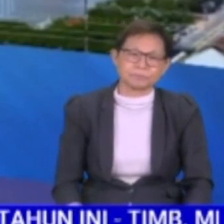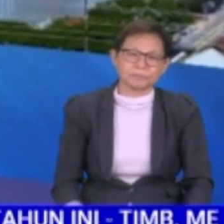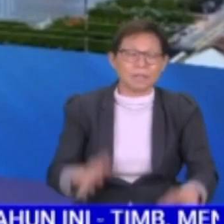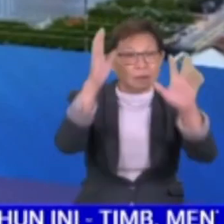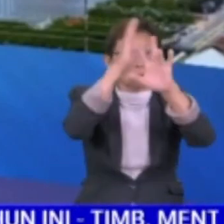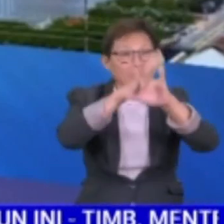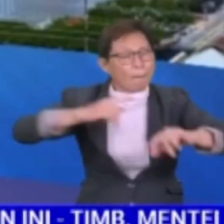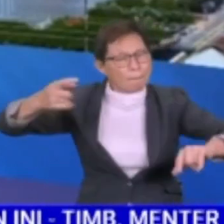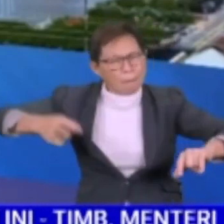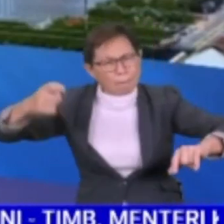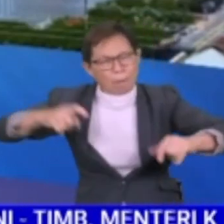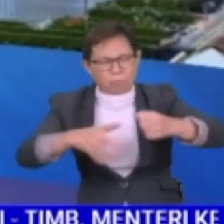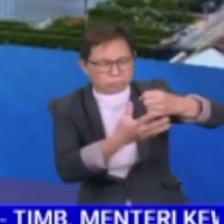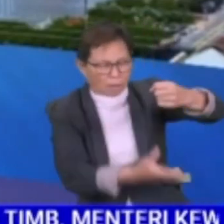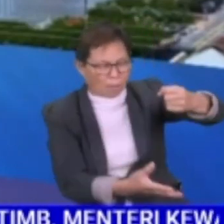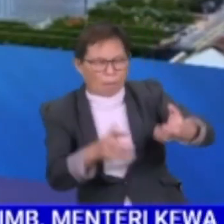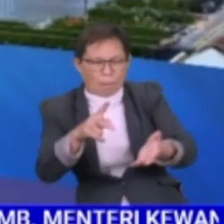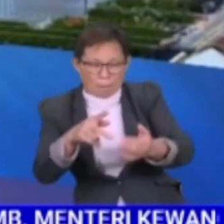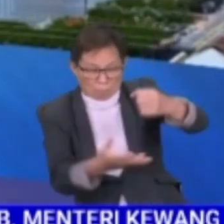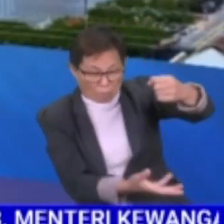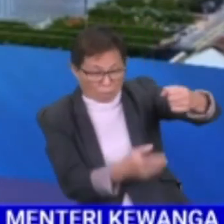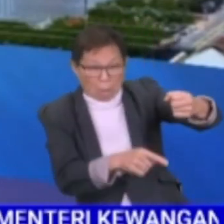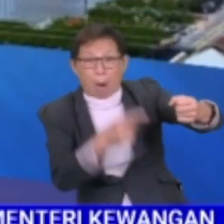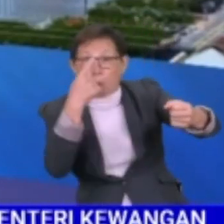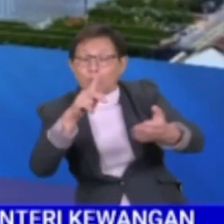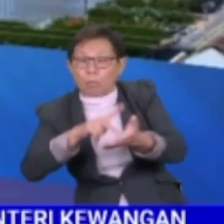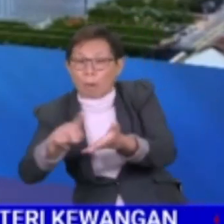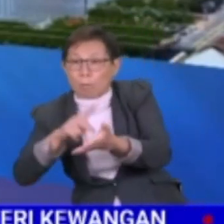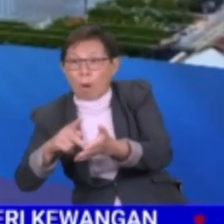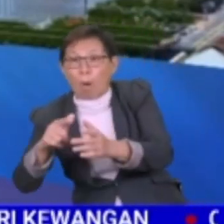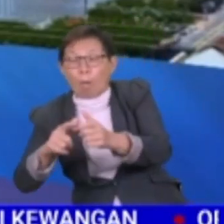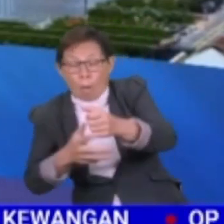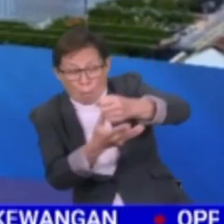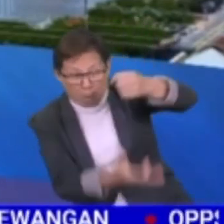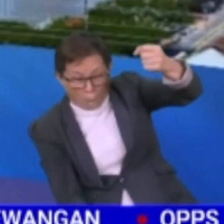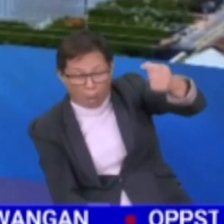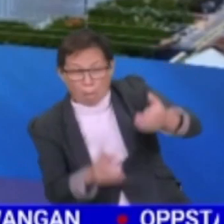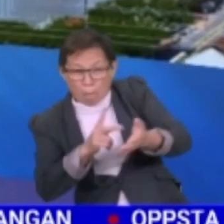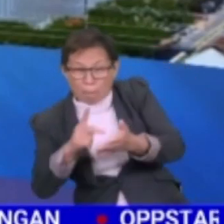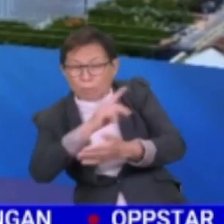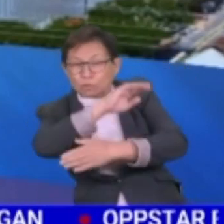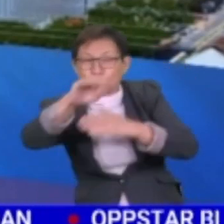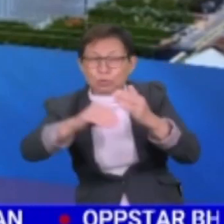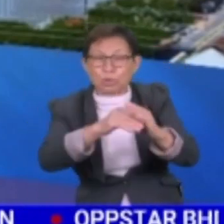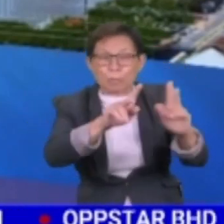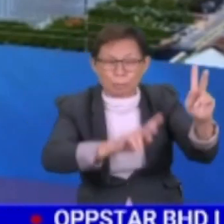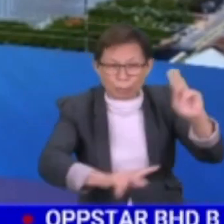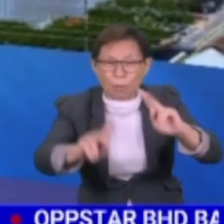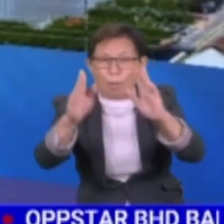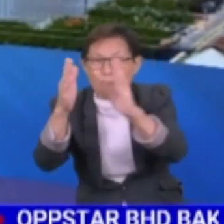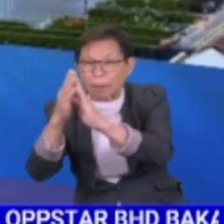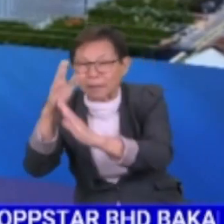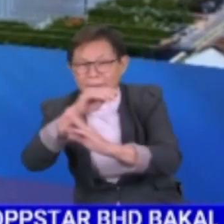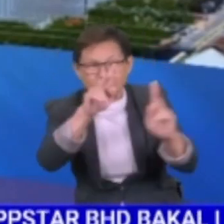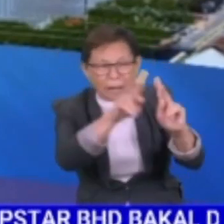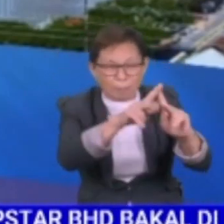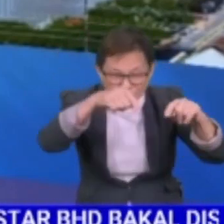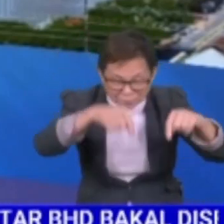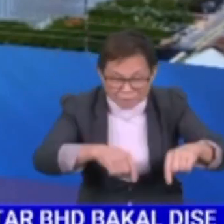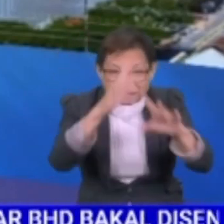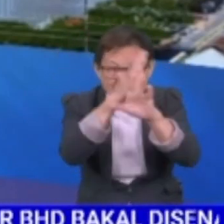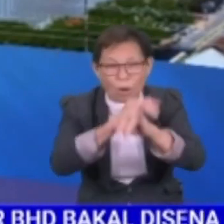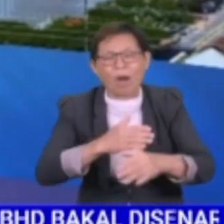Serawak memerlukan dana pembelanjaan yang besar bagi memastikan keseluruhan penduduk di Bandar dan luar Bandar negeri ini